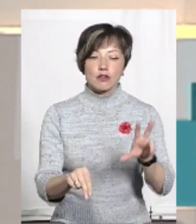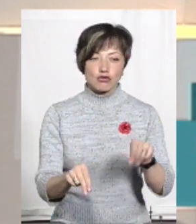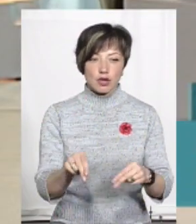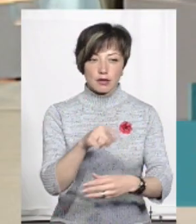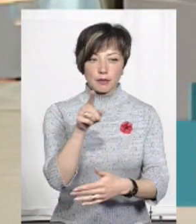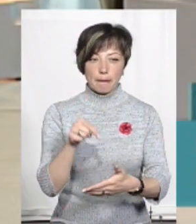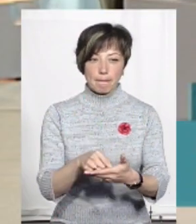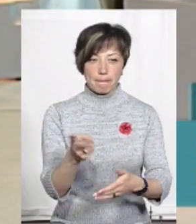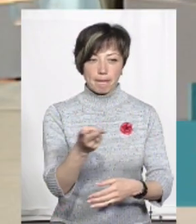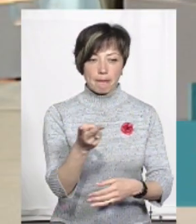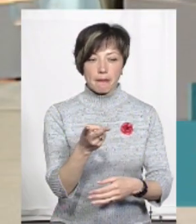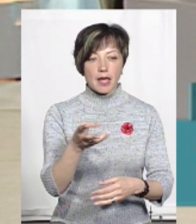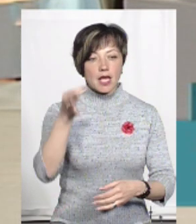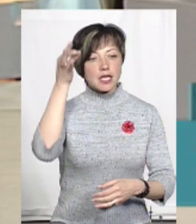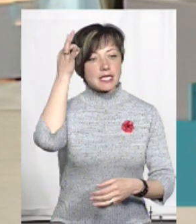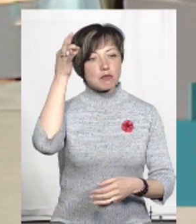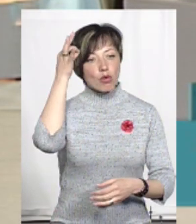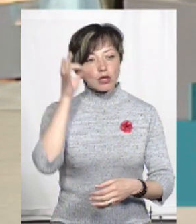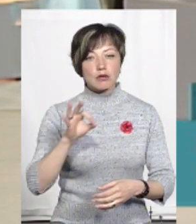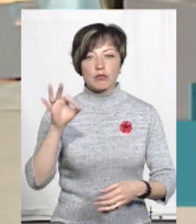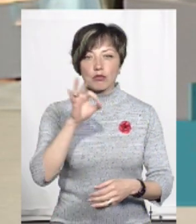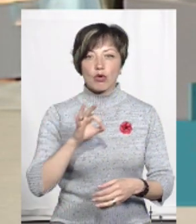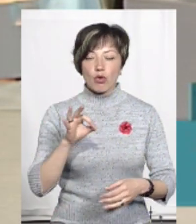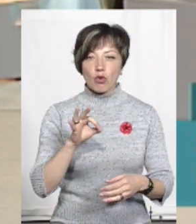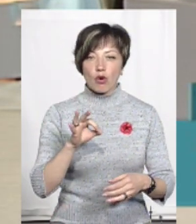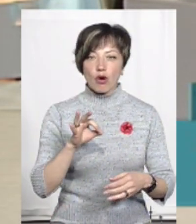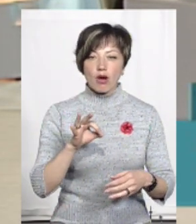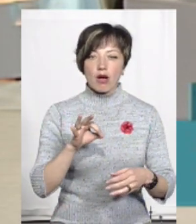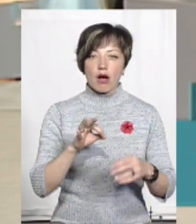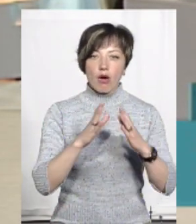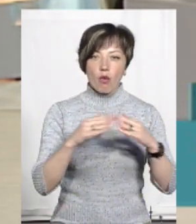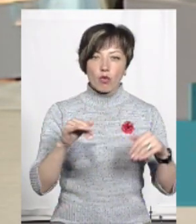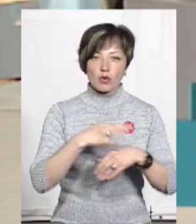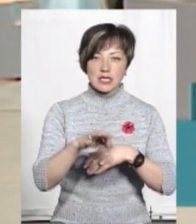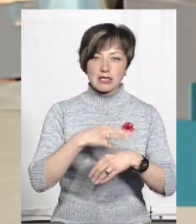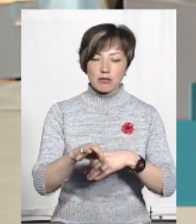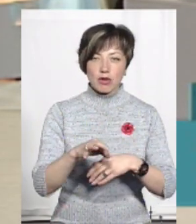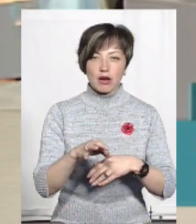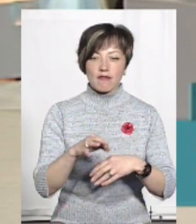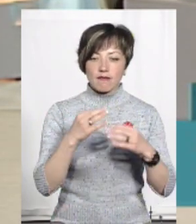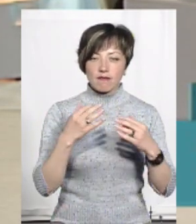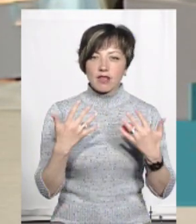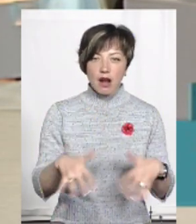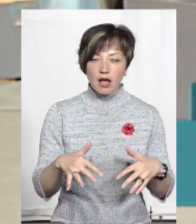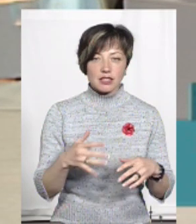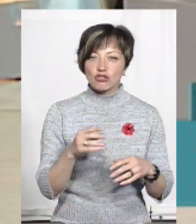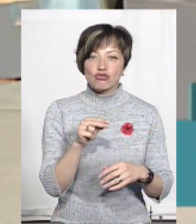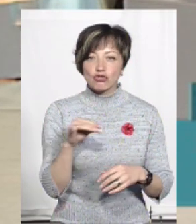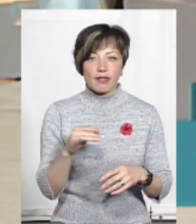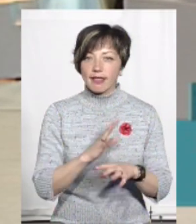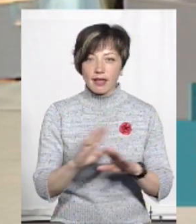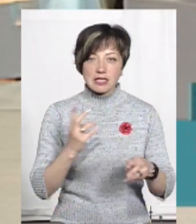вас обох, спогади про бої, концтабори, ті втрати, чи не заважає оця